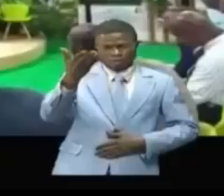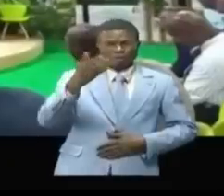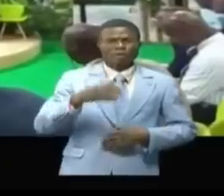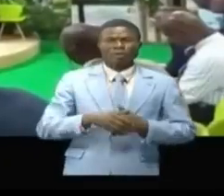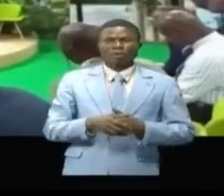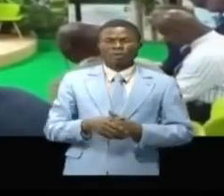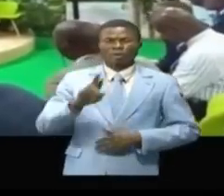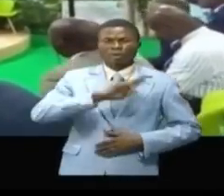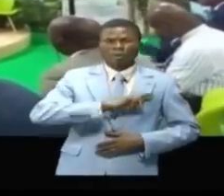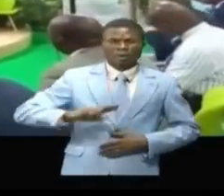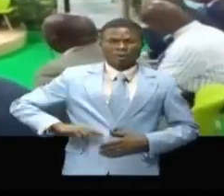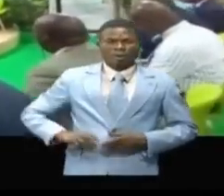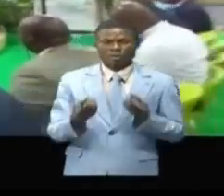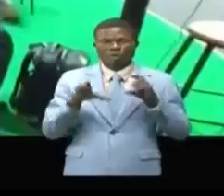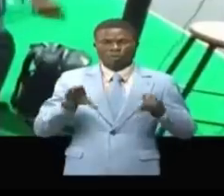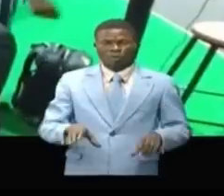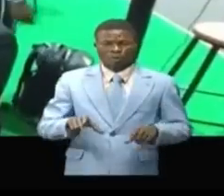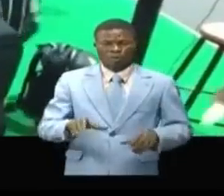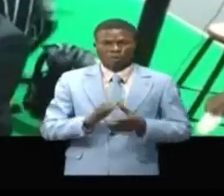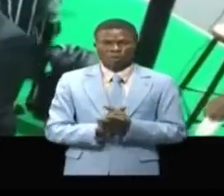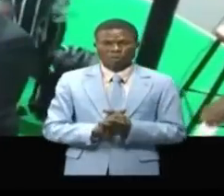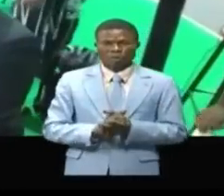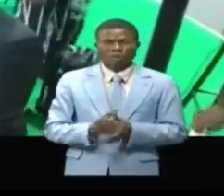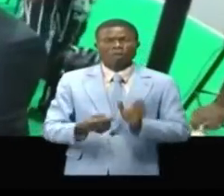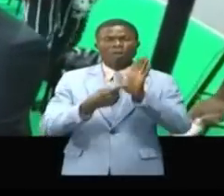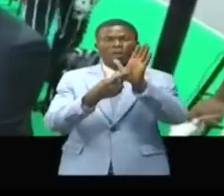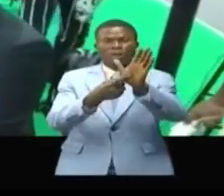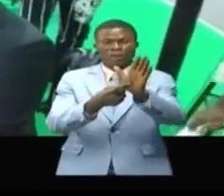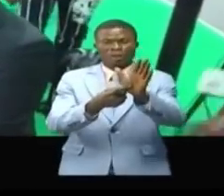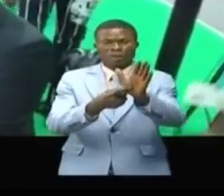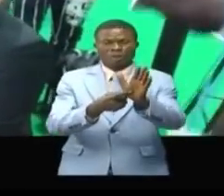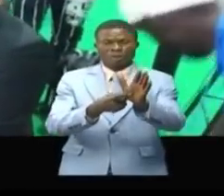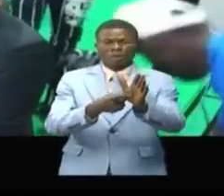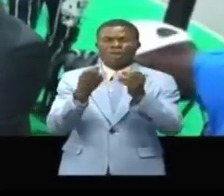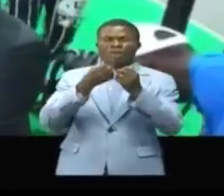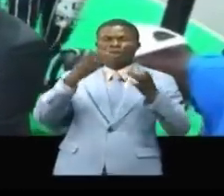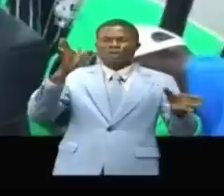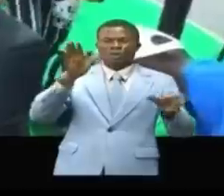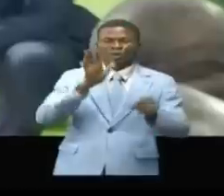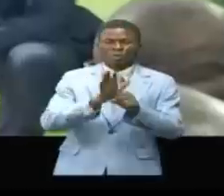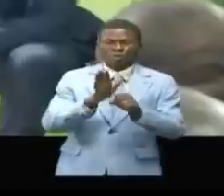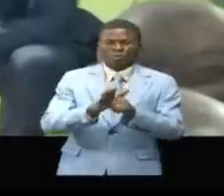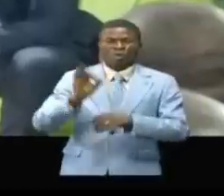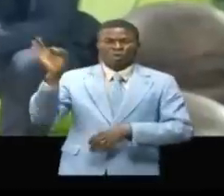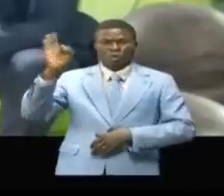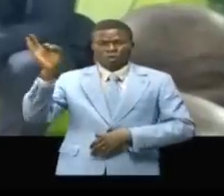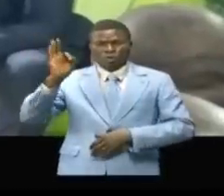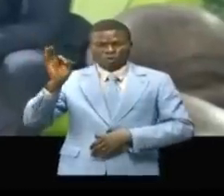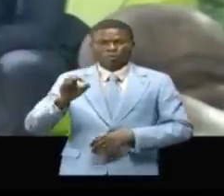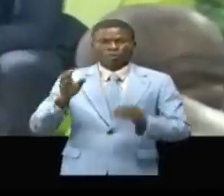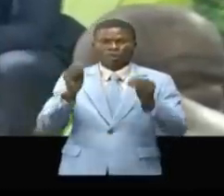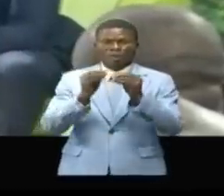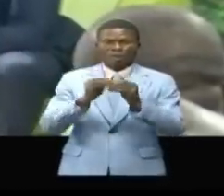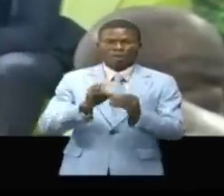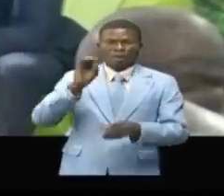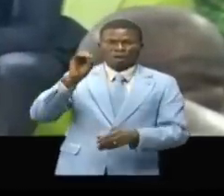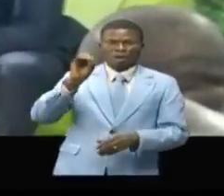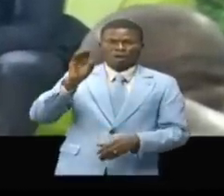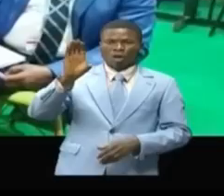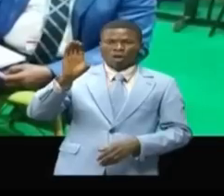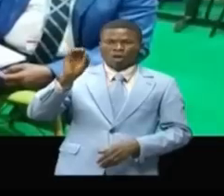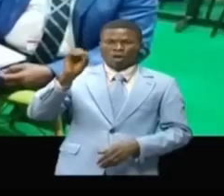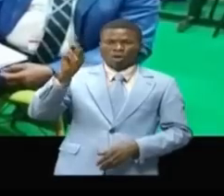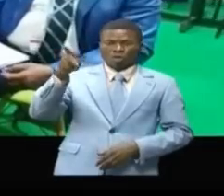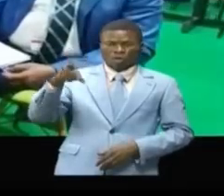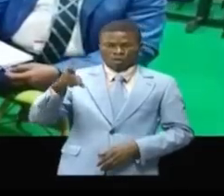La République démocratique du Congo vient de présenter la potentialité des tourbières à la COP27 en Égypte, à Sharm